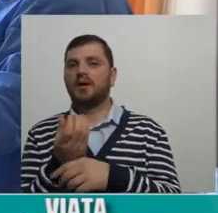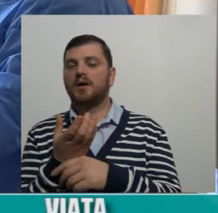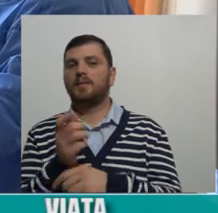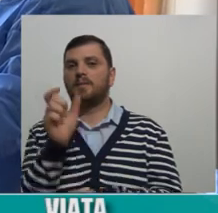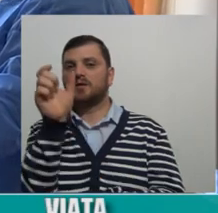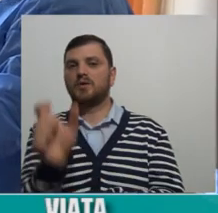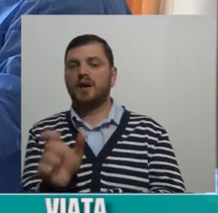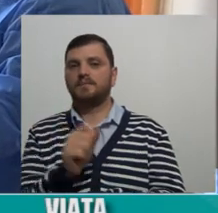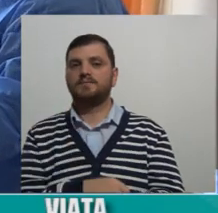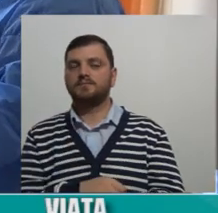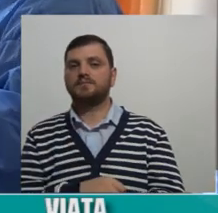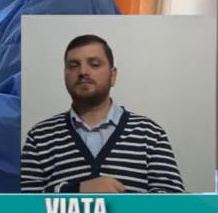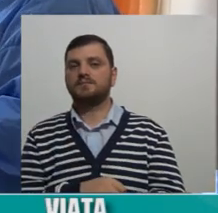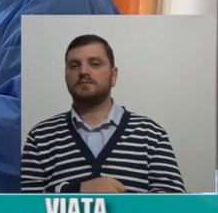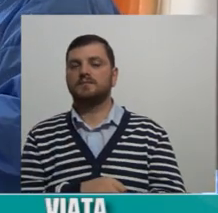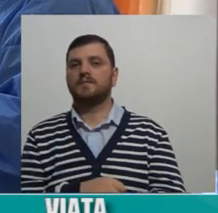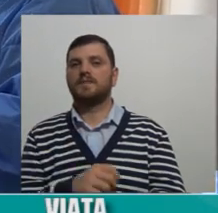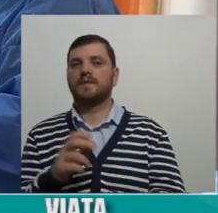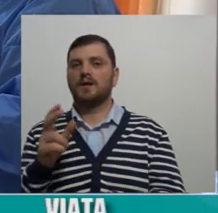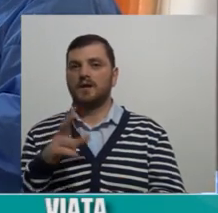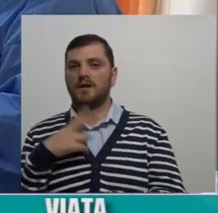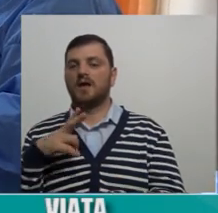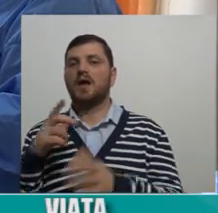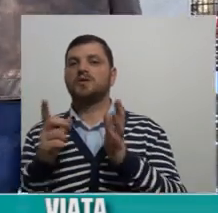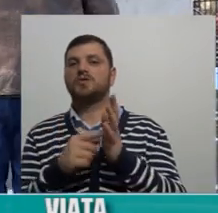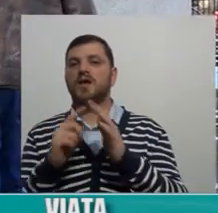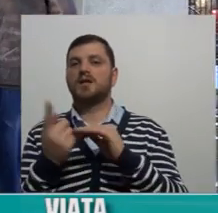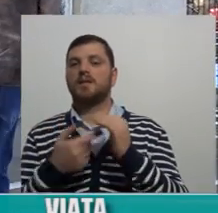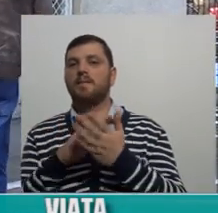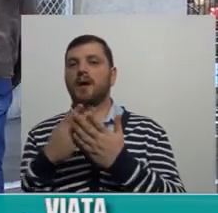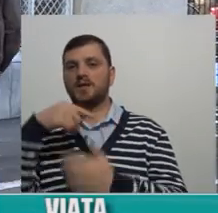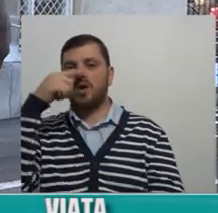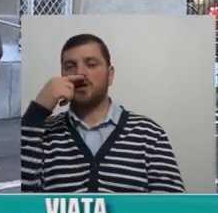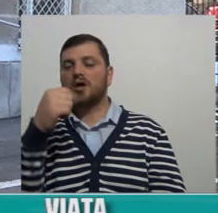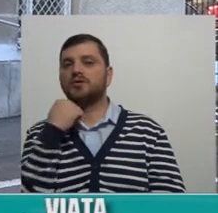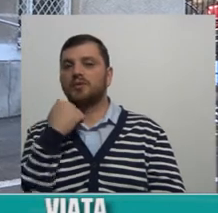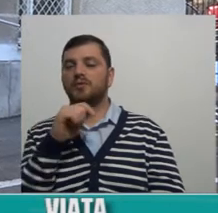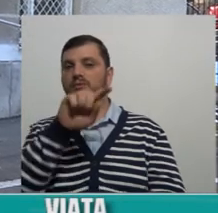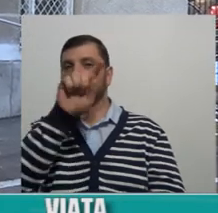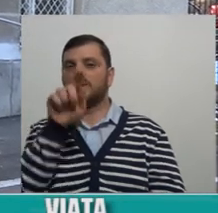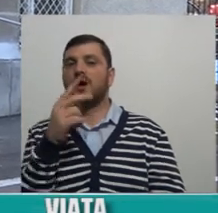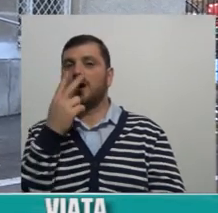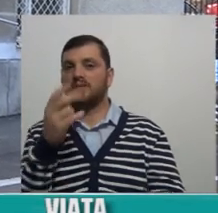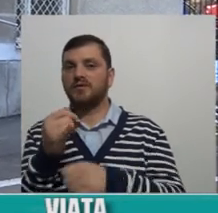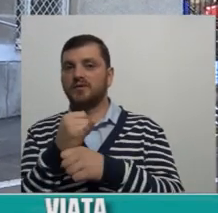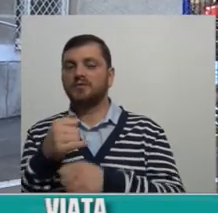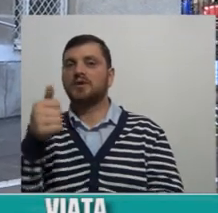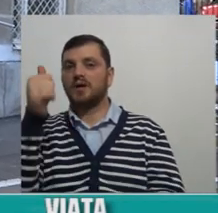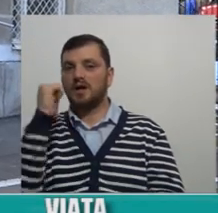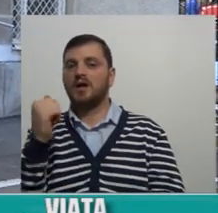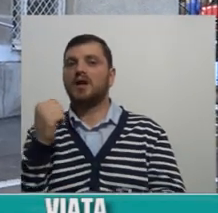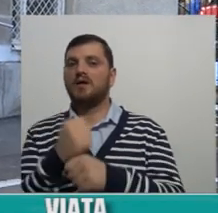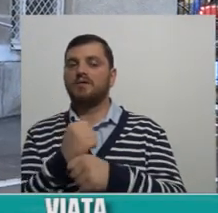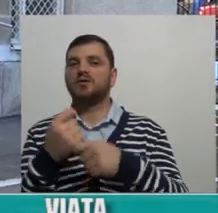după indicațiile producătorului. Au existat solicitări multe din partea mușcelenilor? Da, din ce am văzut chiar de